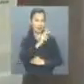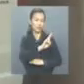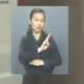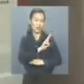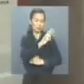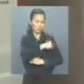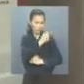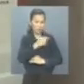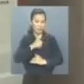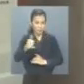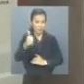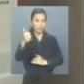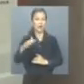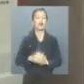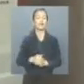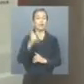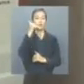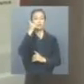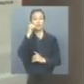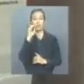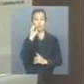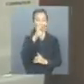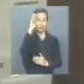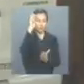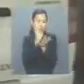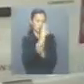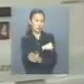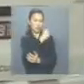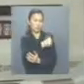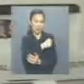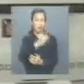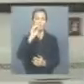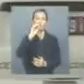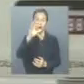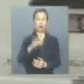ได้ก็สามารถติดต่อแพทย์โรงพยาบาลตำรวจให้เข้าไปรับได้ที่เบอร์